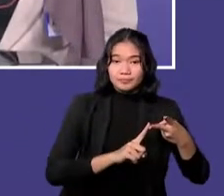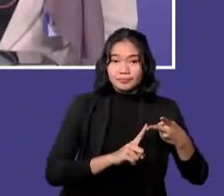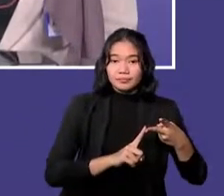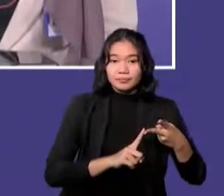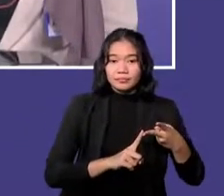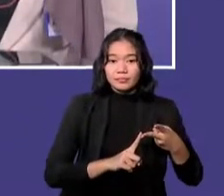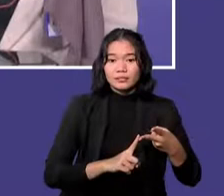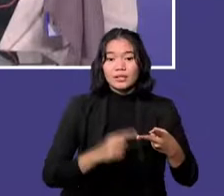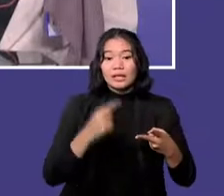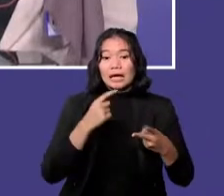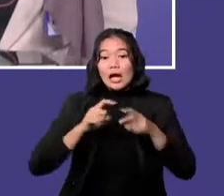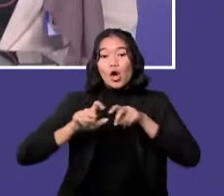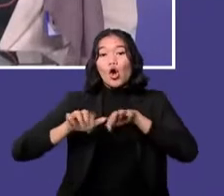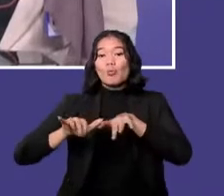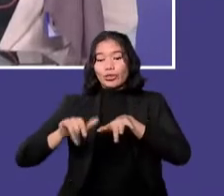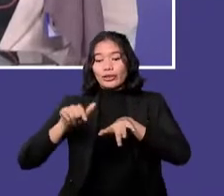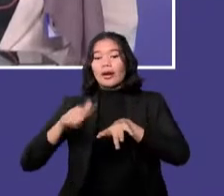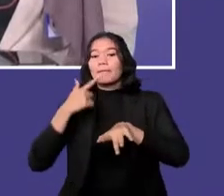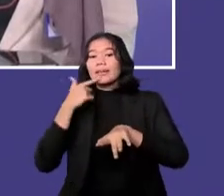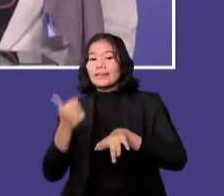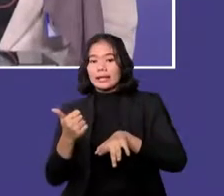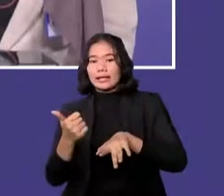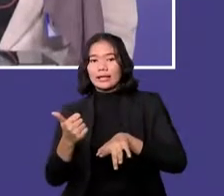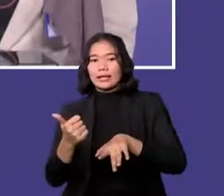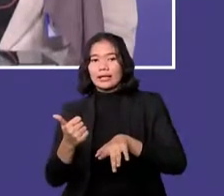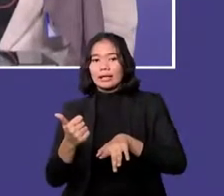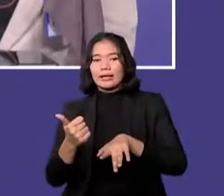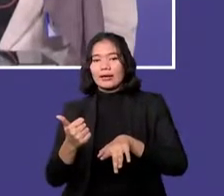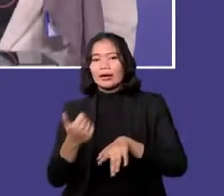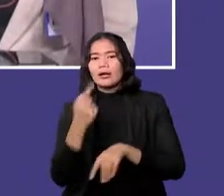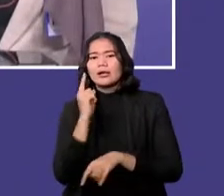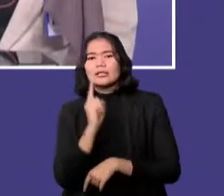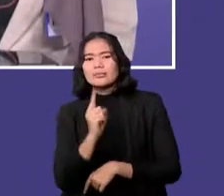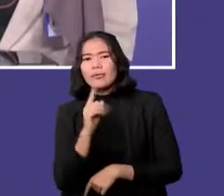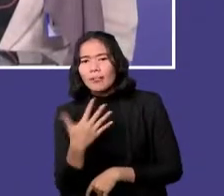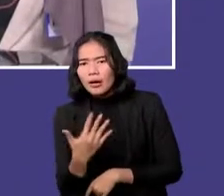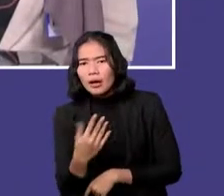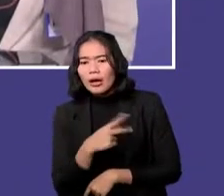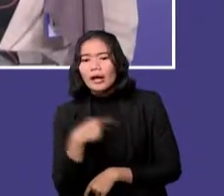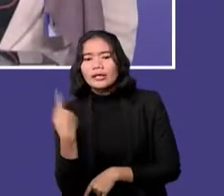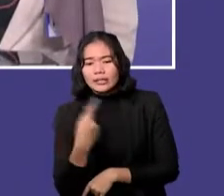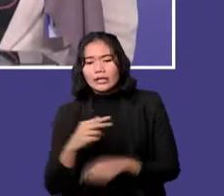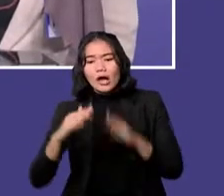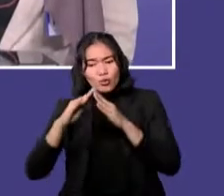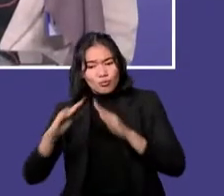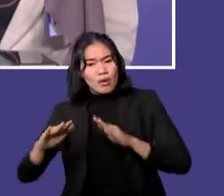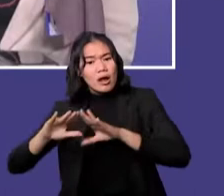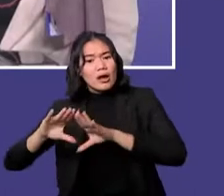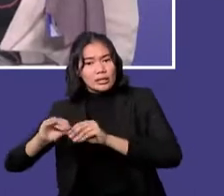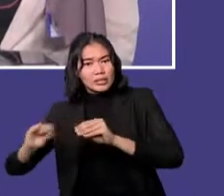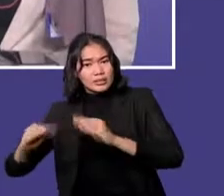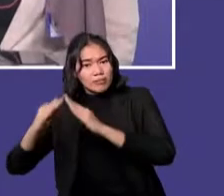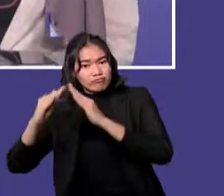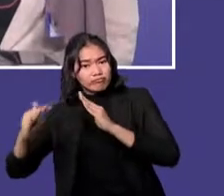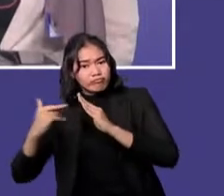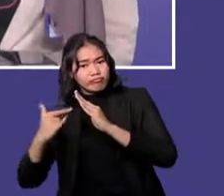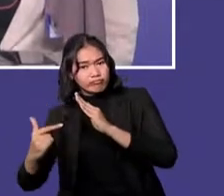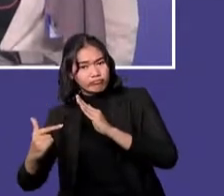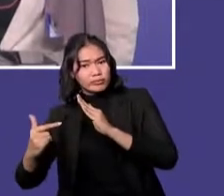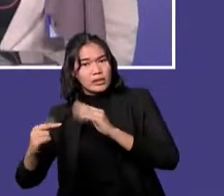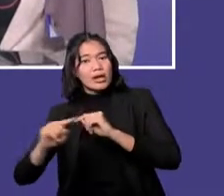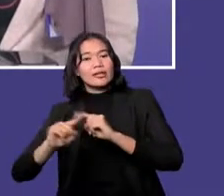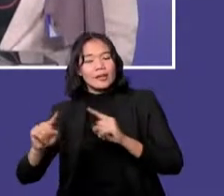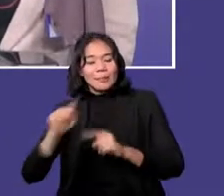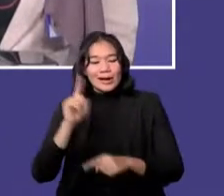kemudian IT akan menjadi sangat penting, akan memegang peranan penting karena kita harus bekerja dari rumah. Tapi satu hal yang saya